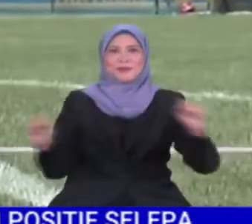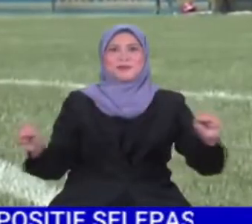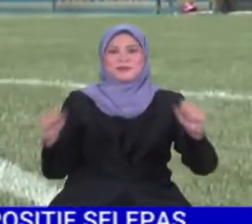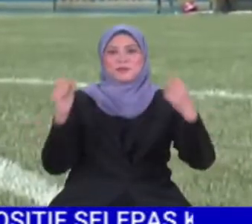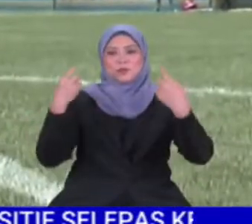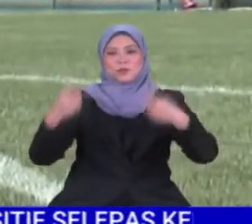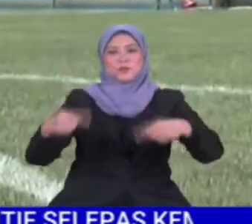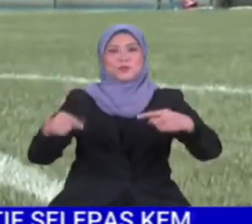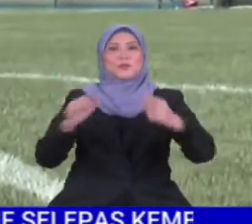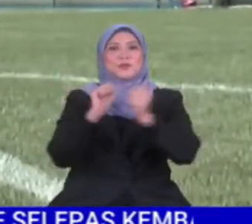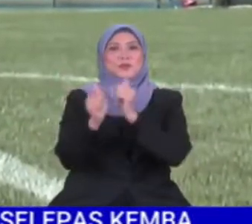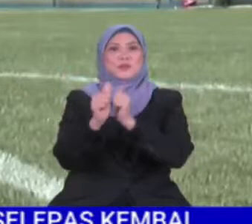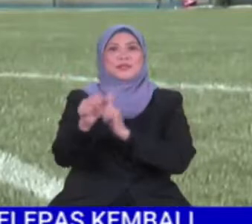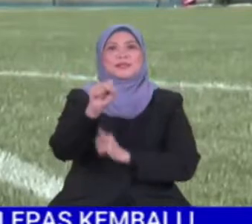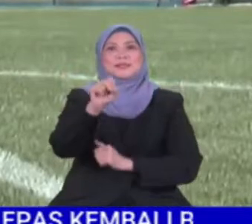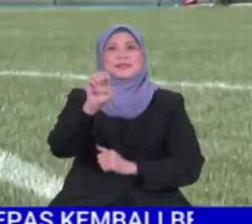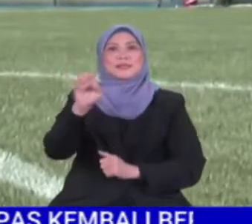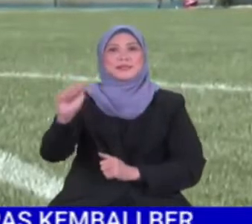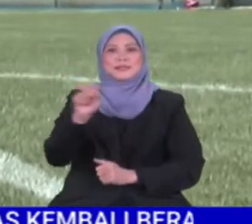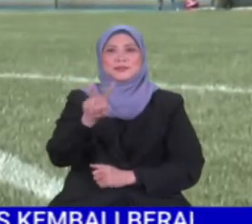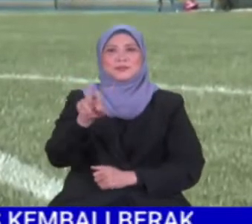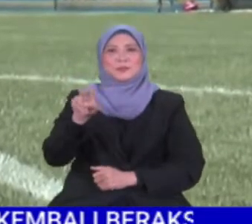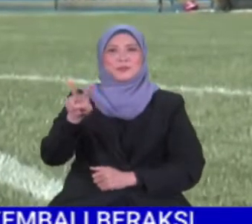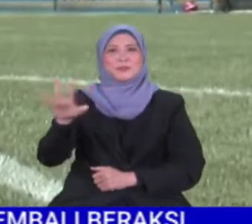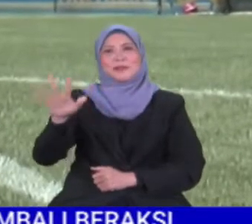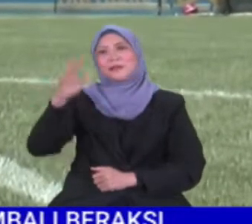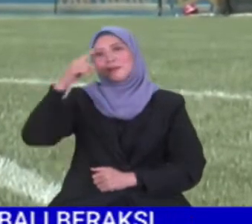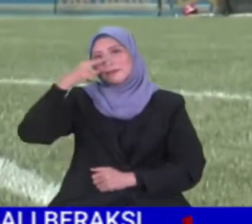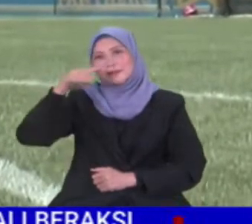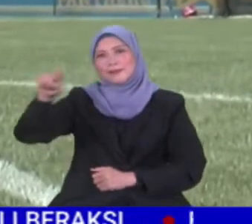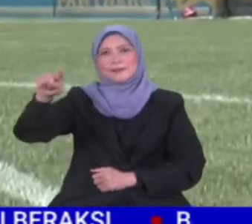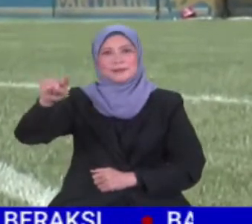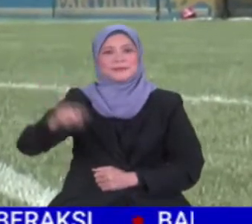ke sukan c225 di Thailand